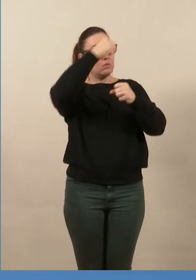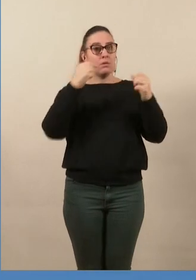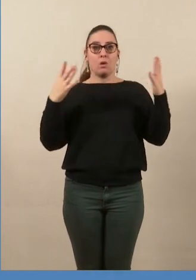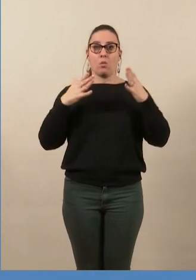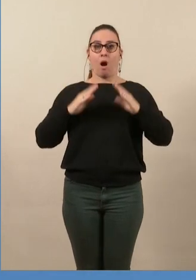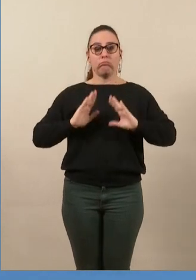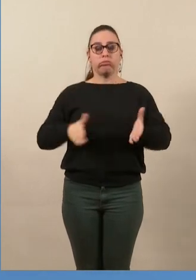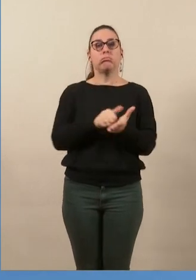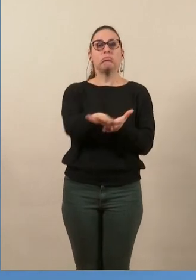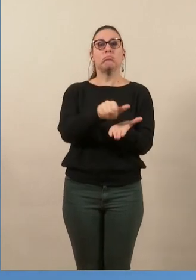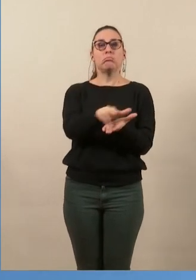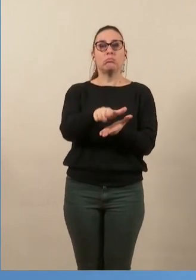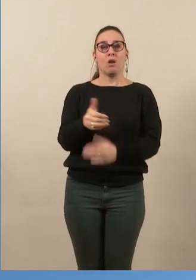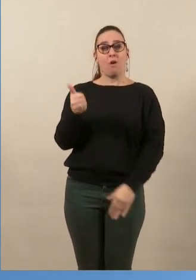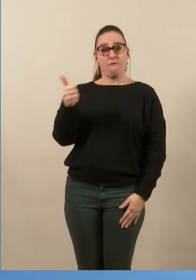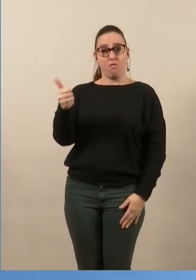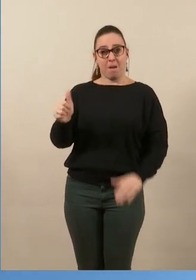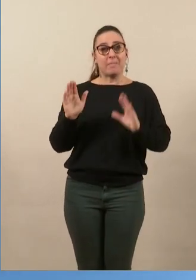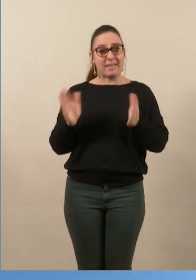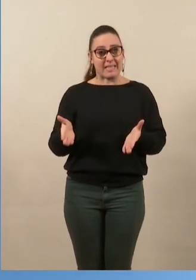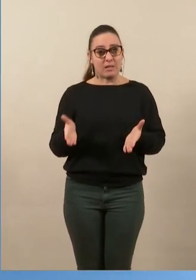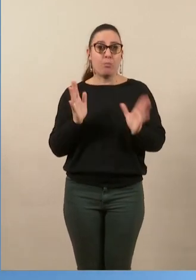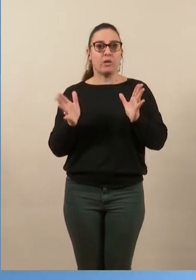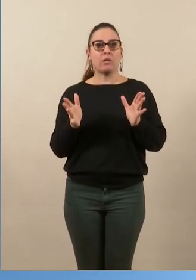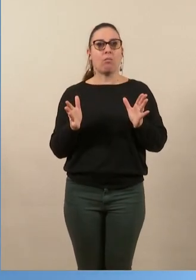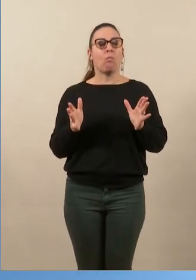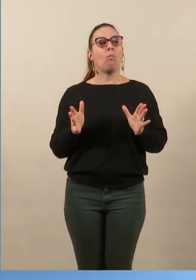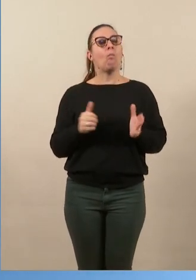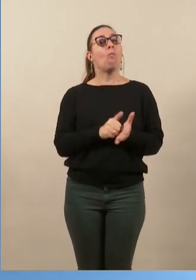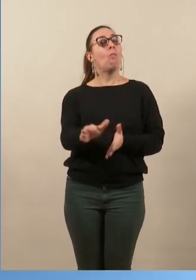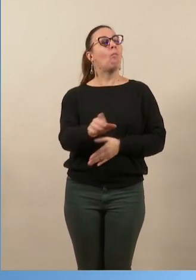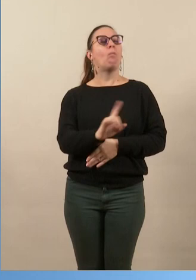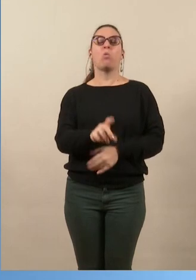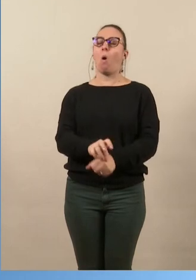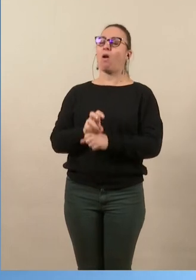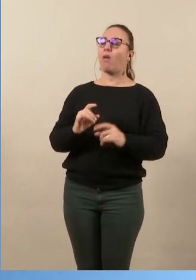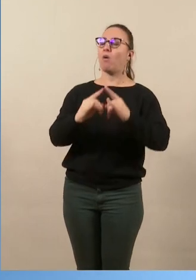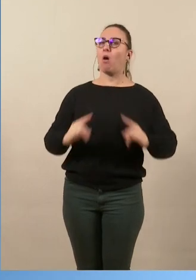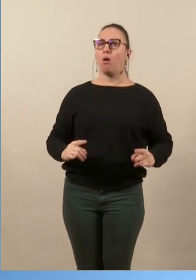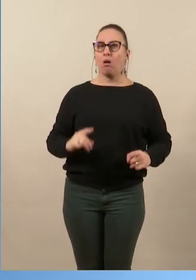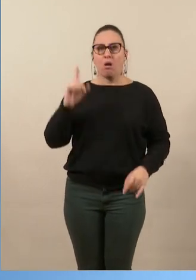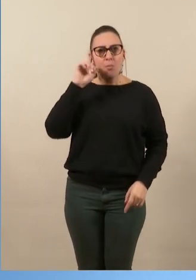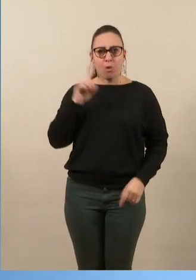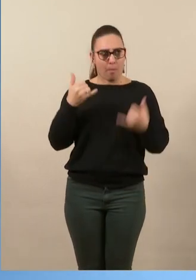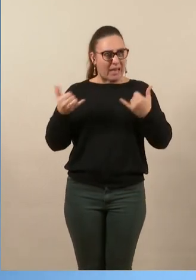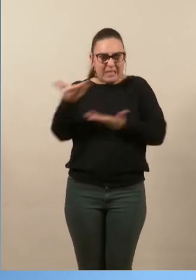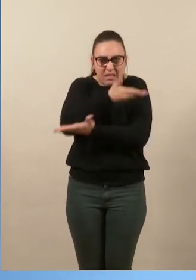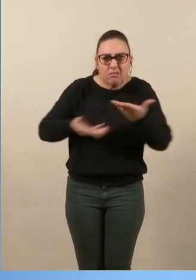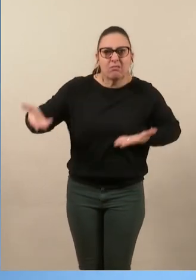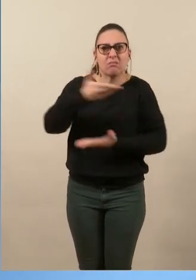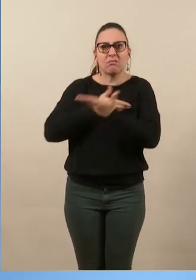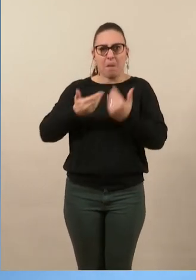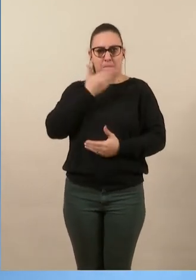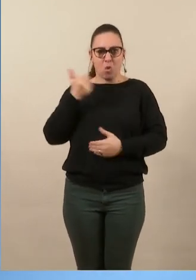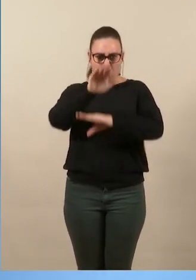arrêtés d'expulsion vous avez décidé vous auriez décidé de pas le faire pourquoi pas mais pourquoi il y a pas eu le débat au SE de cette assemblée en disant pour